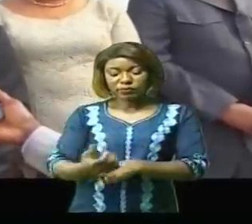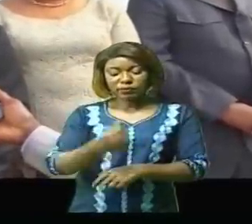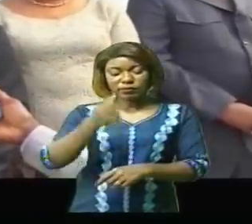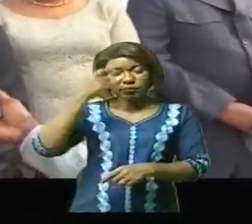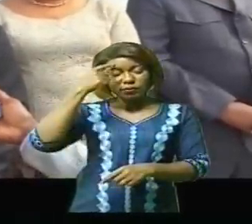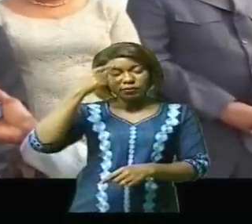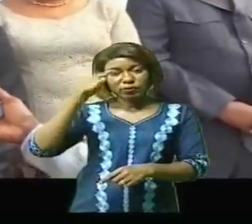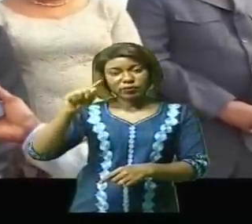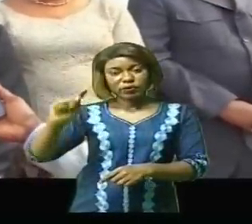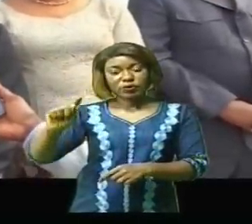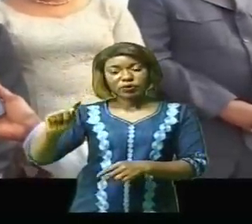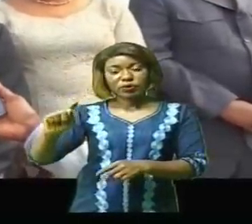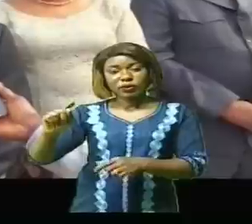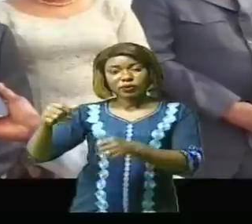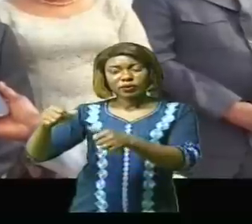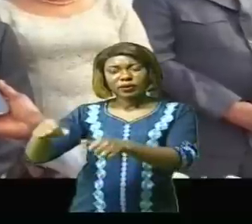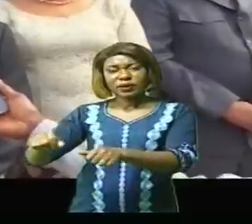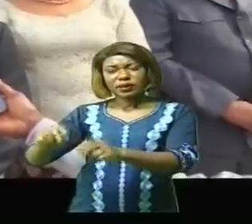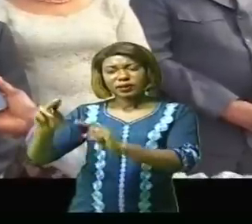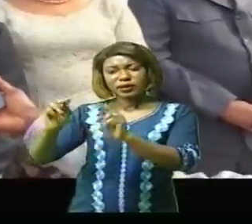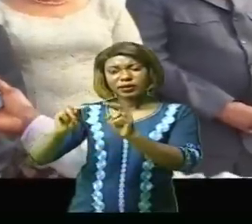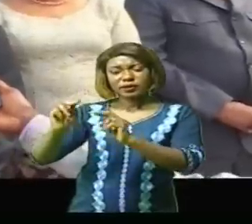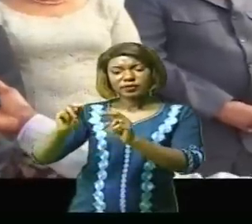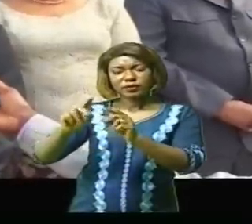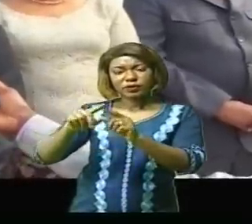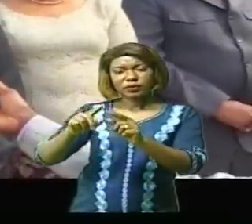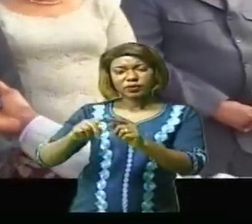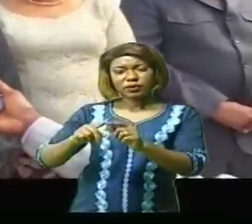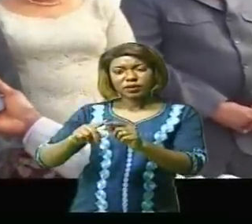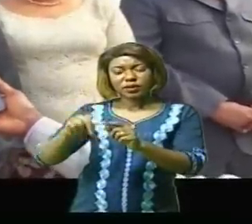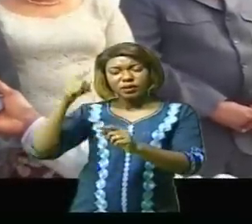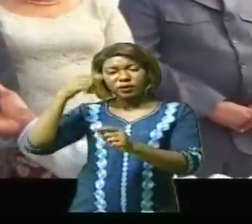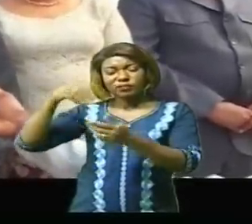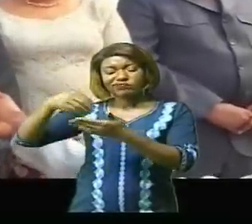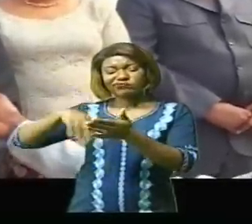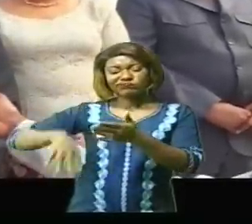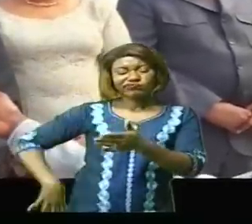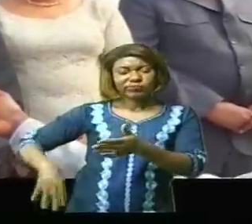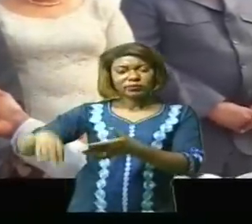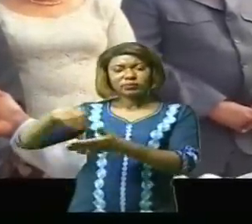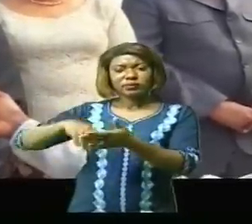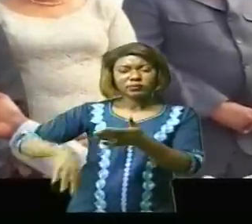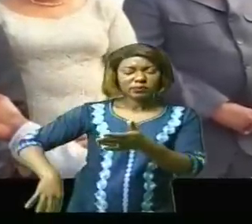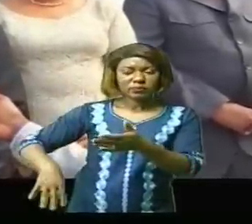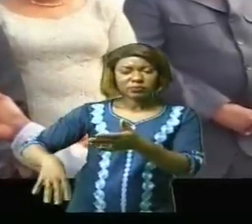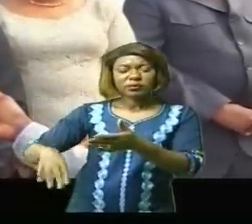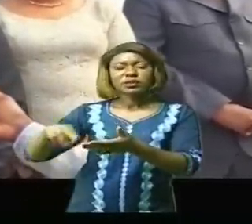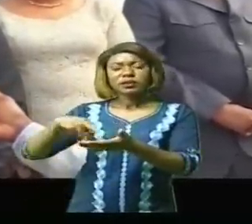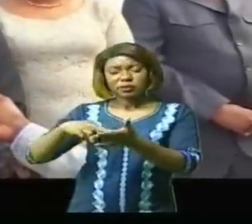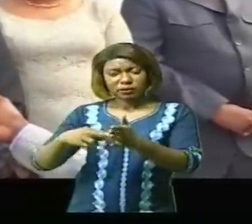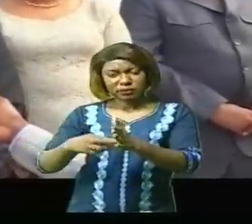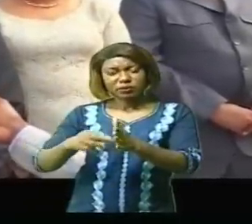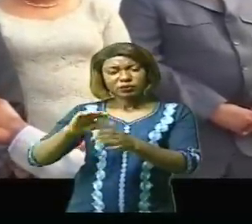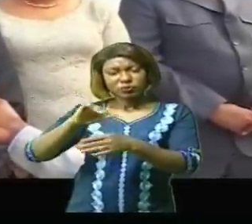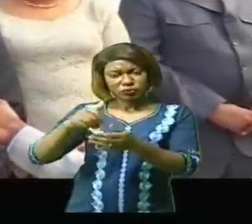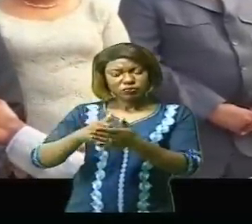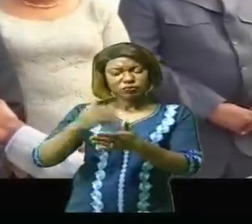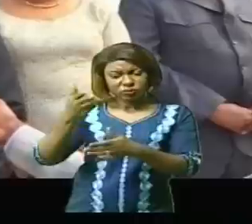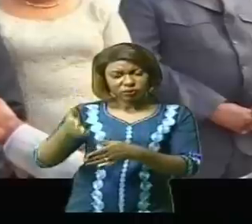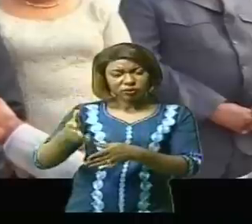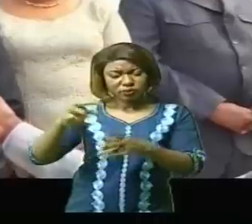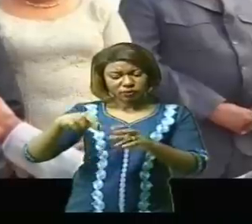pour maintenir un certain niveau de prix et lutter contre l'inflation importée, notamment les mesures qui ont été prises